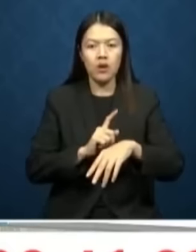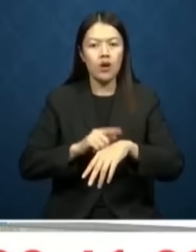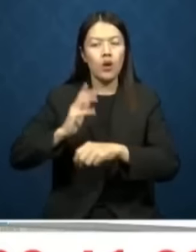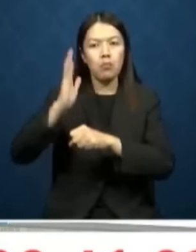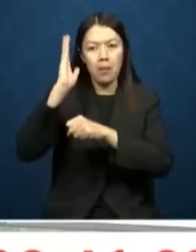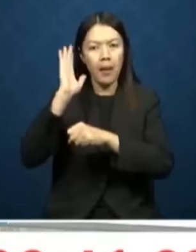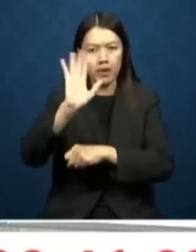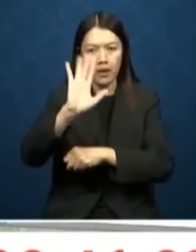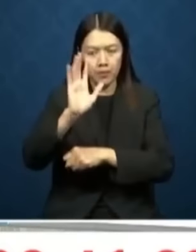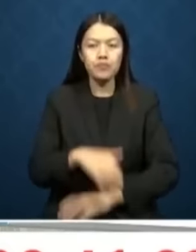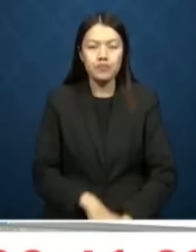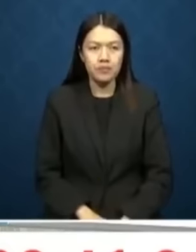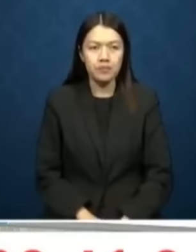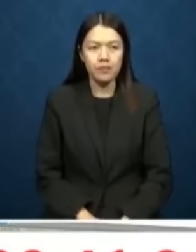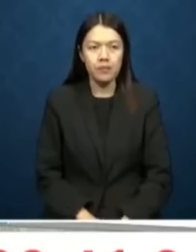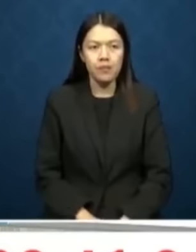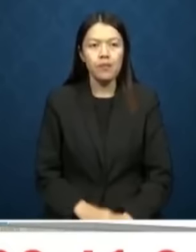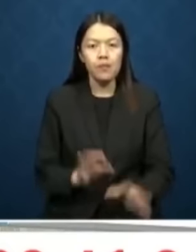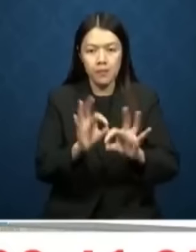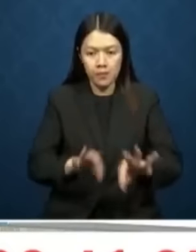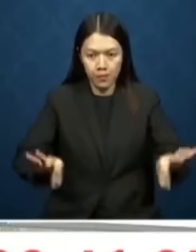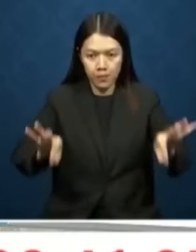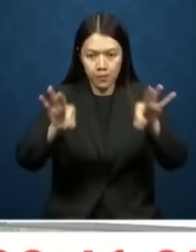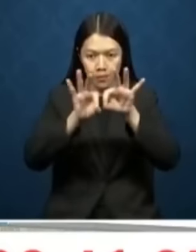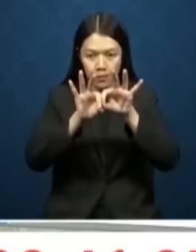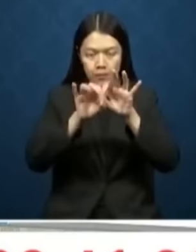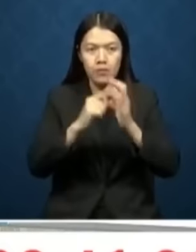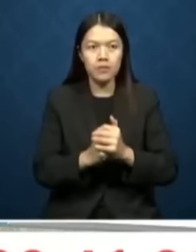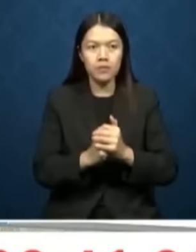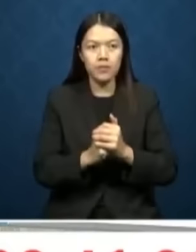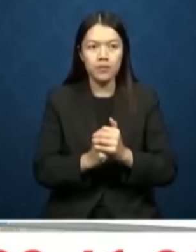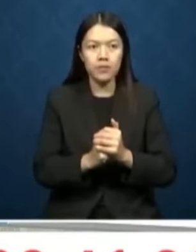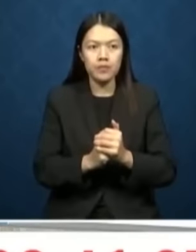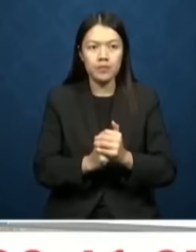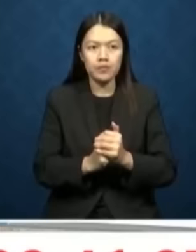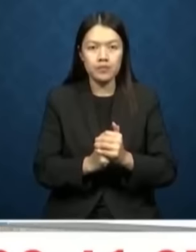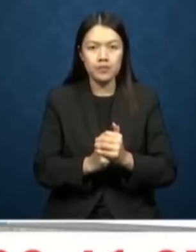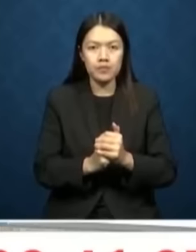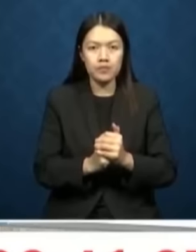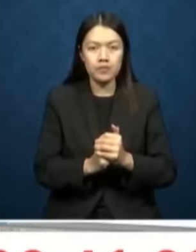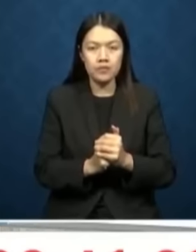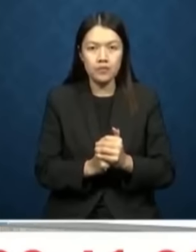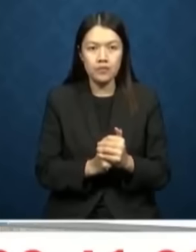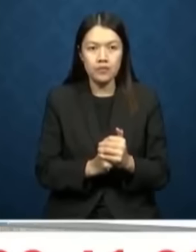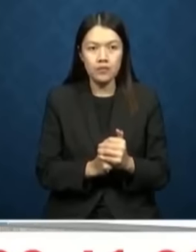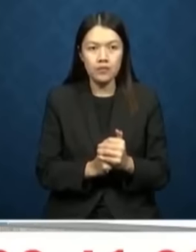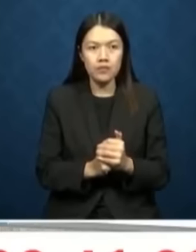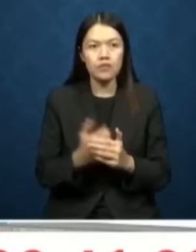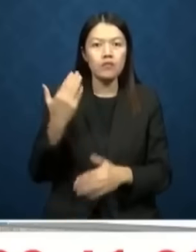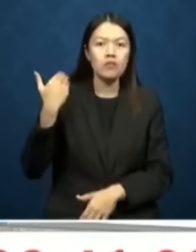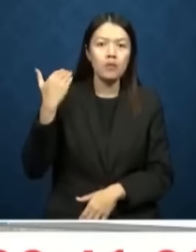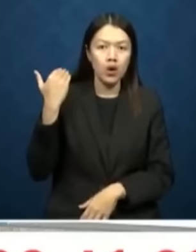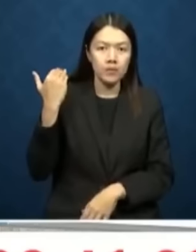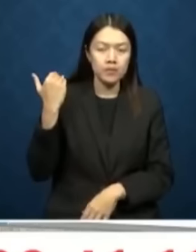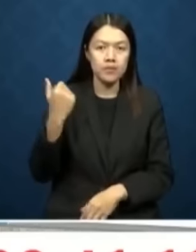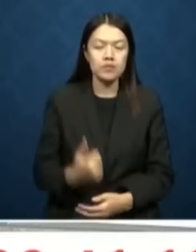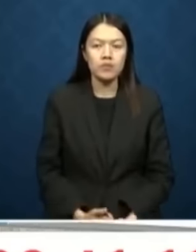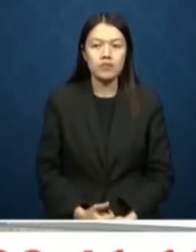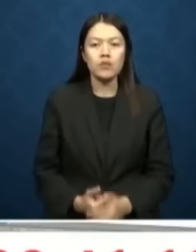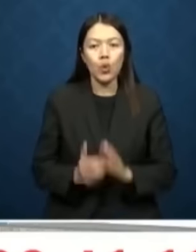ครับก็ในเรื่องที่สำคัญคือเมื่อเดิมนั้นเนี่ยเวลา